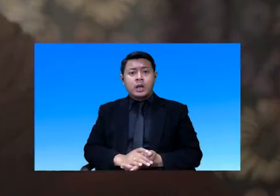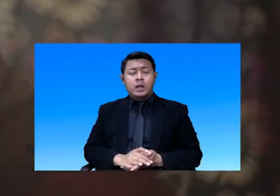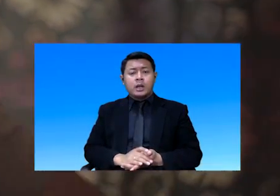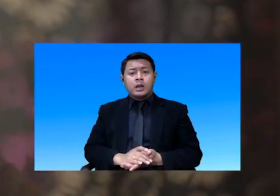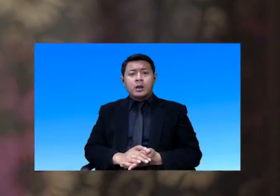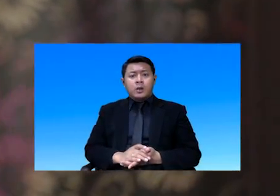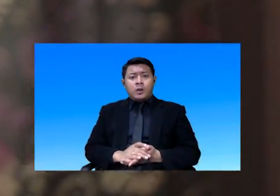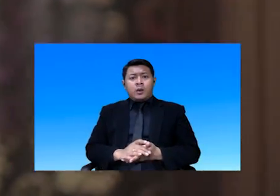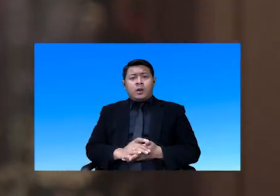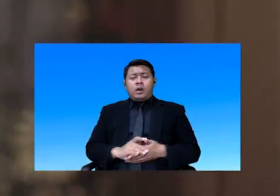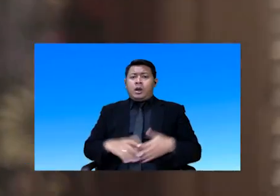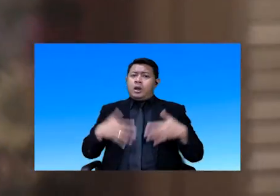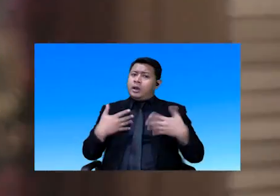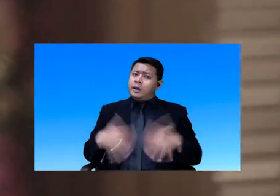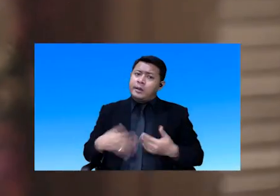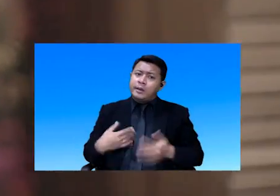Lama.